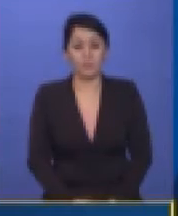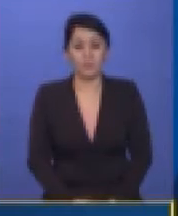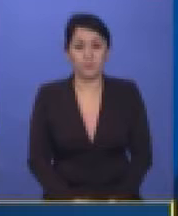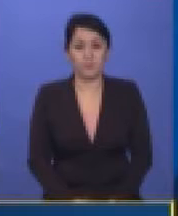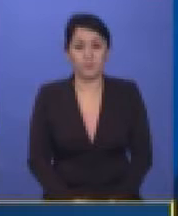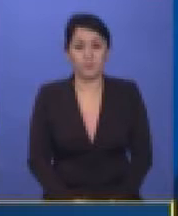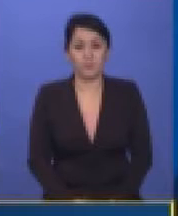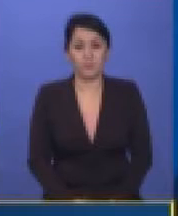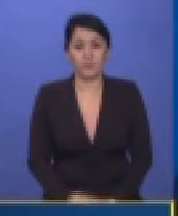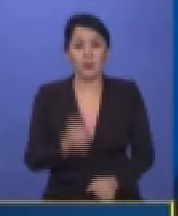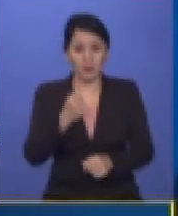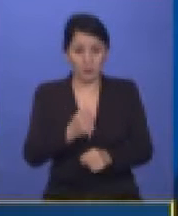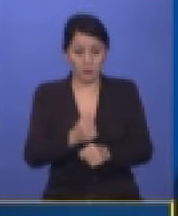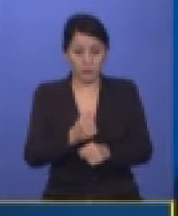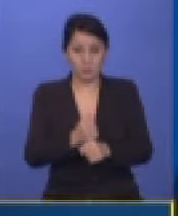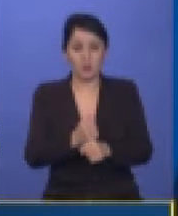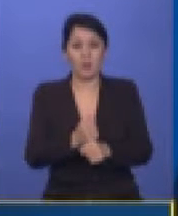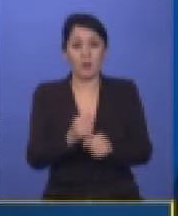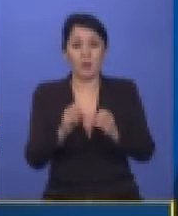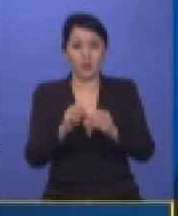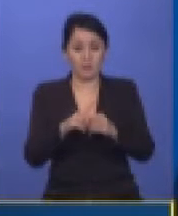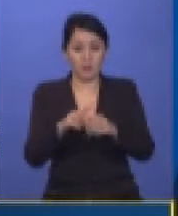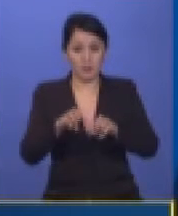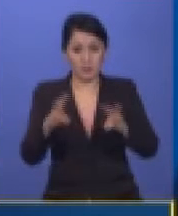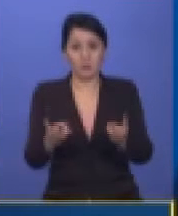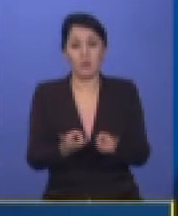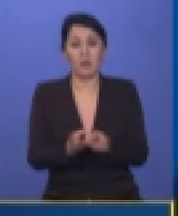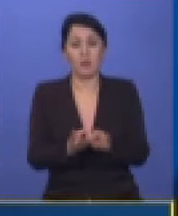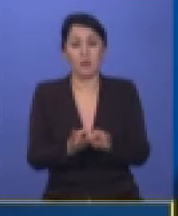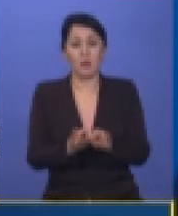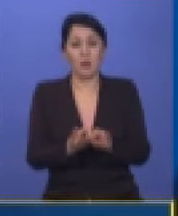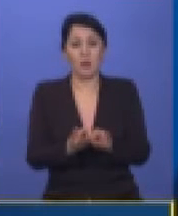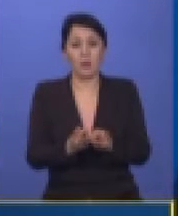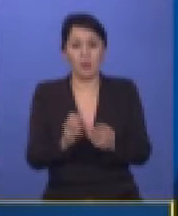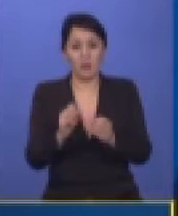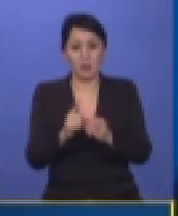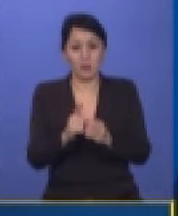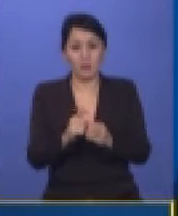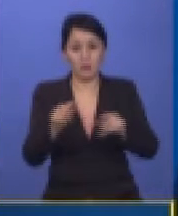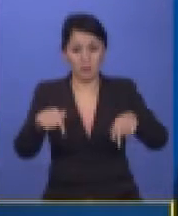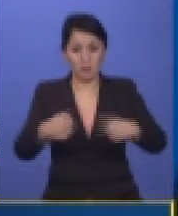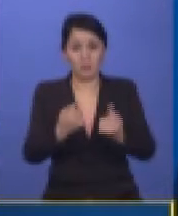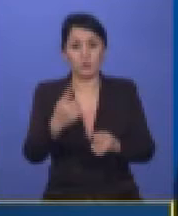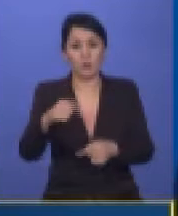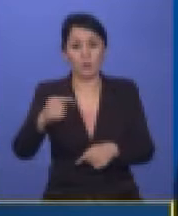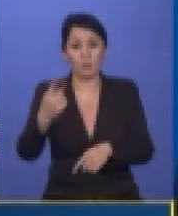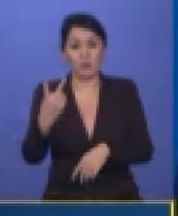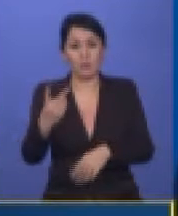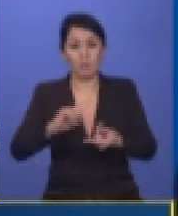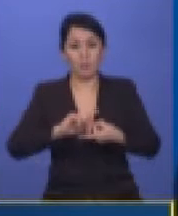12 котлоагрегатов. На настоящее время на реконструкции находится один котлоагрегат номер 2,